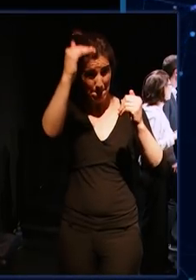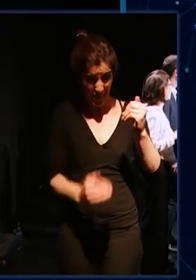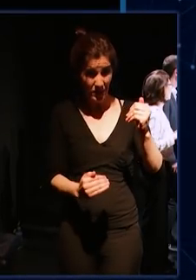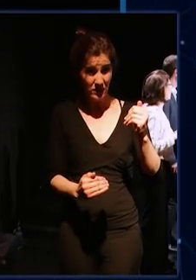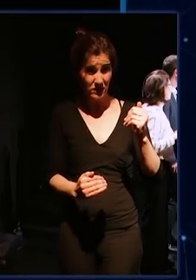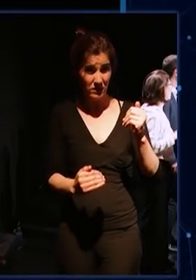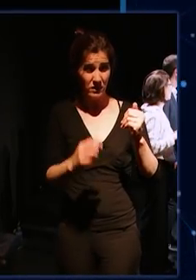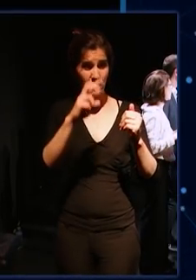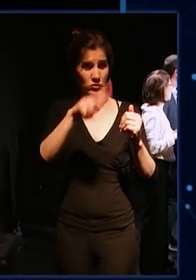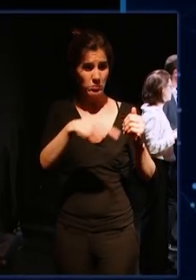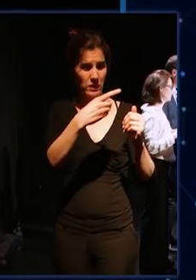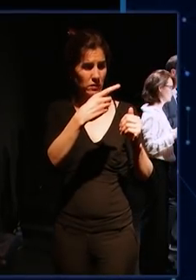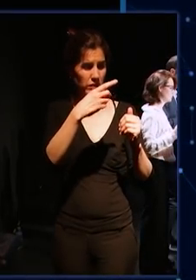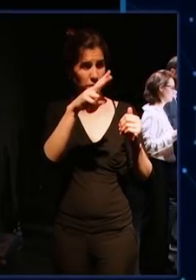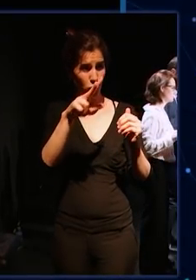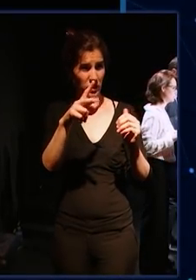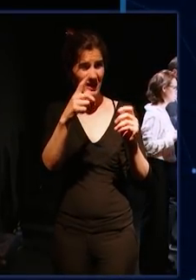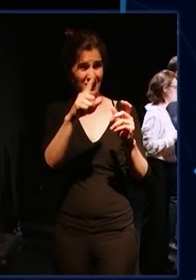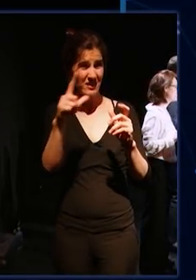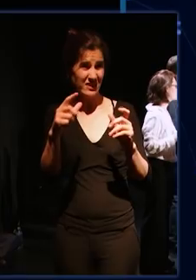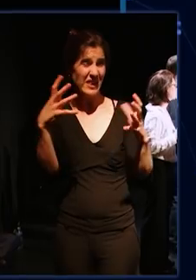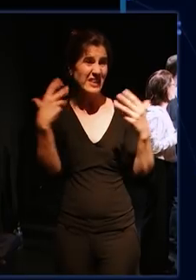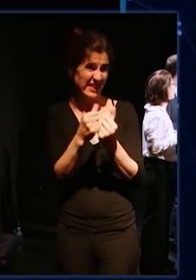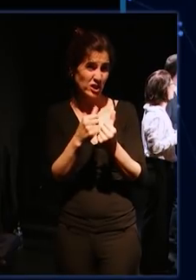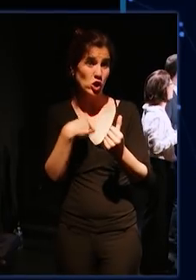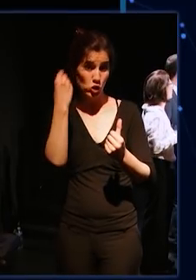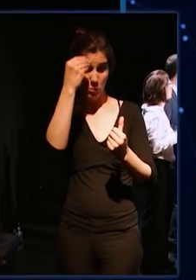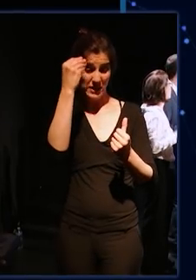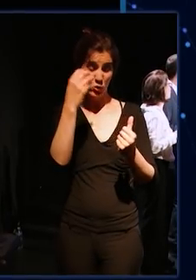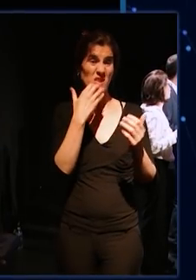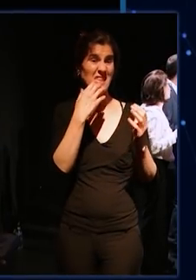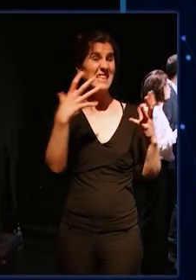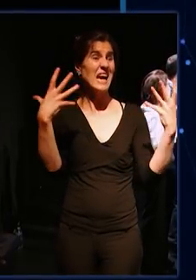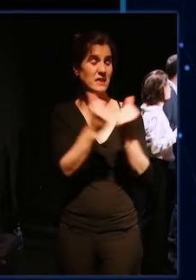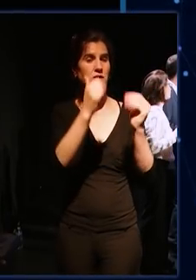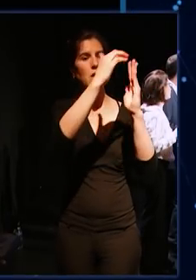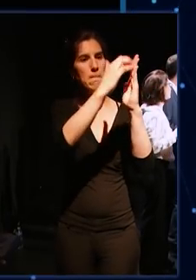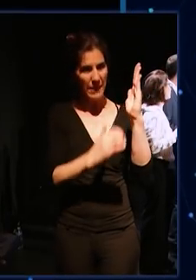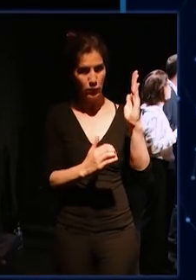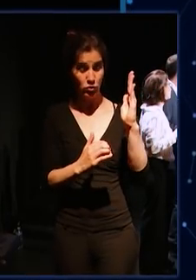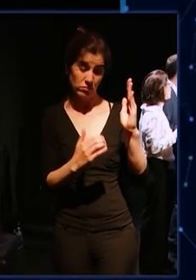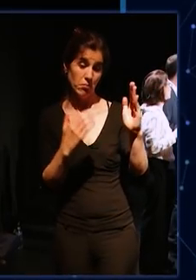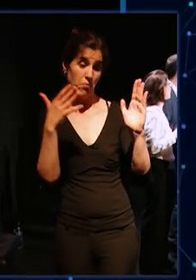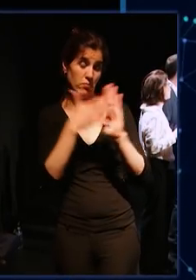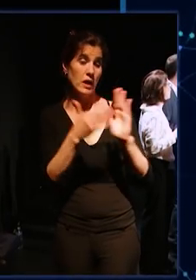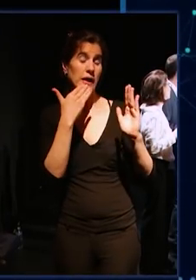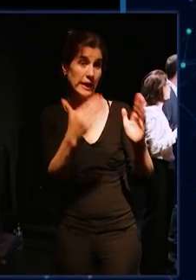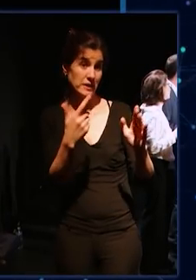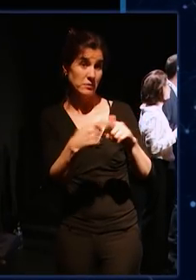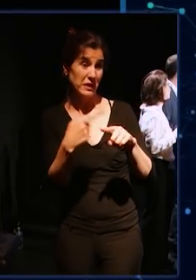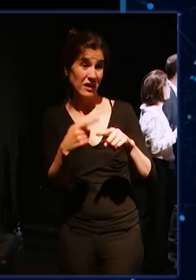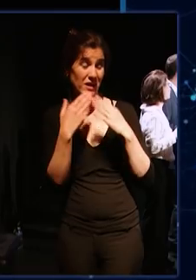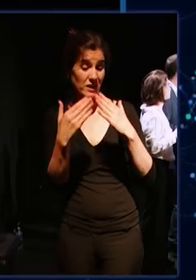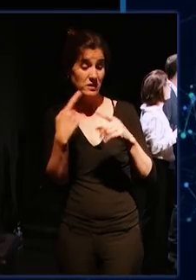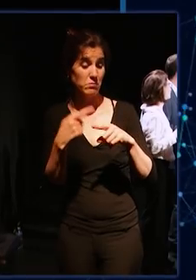haver-hi 75 accidents. Diria jo que aquesta reducció dels accidents és precisament perquè s'ha fet una aposta clara de la seguretat